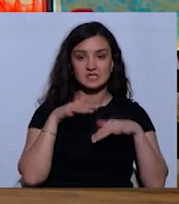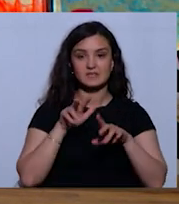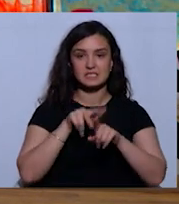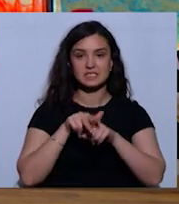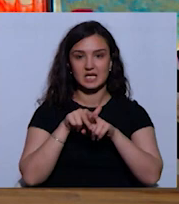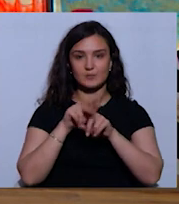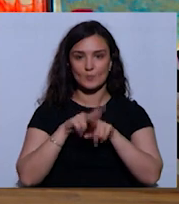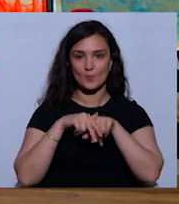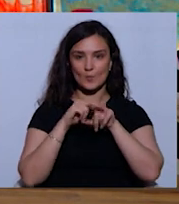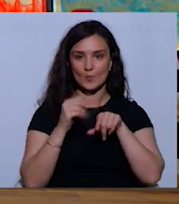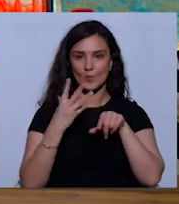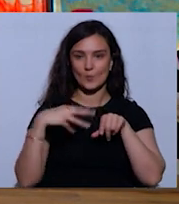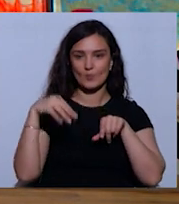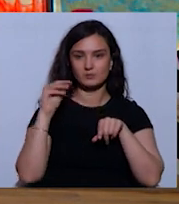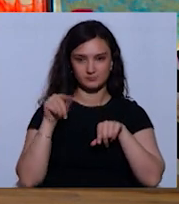დღირს.